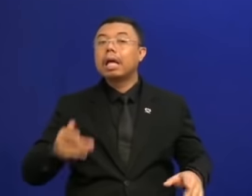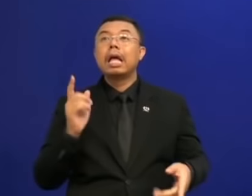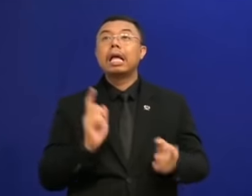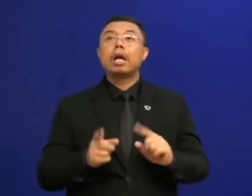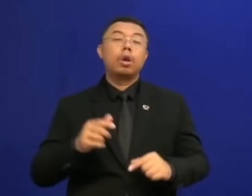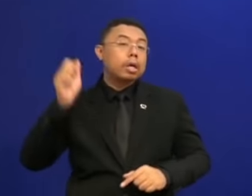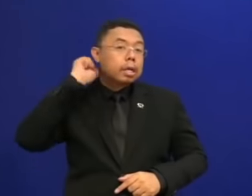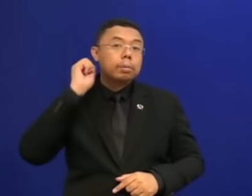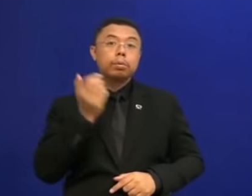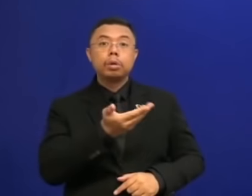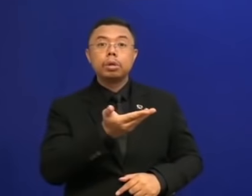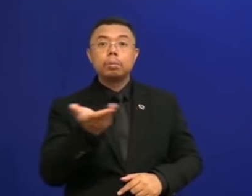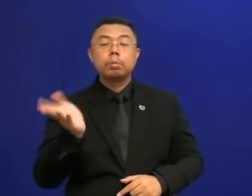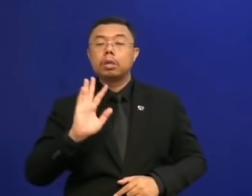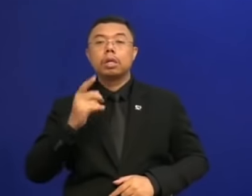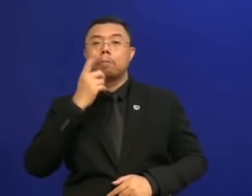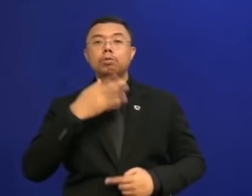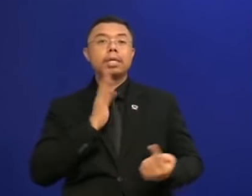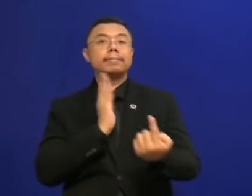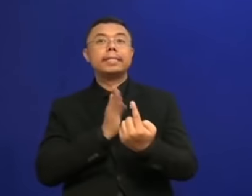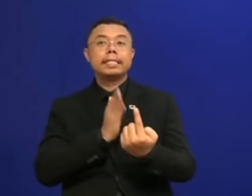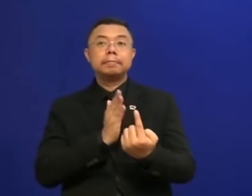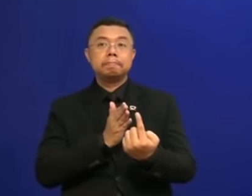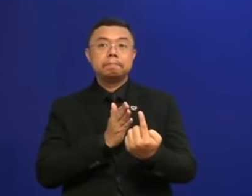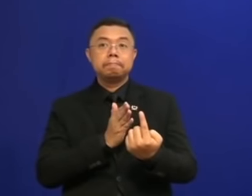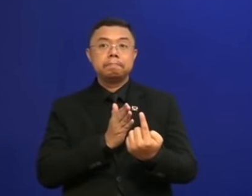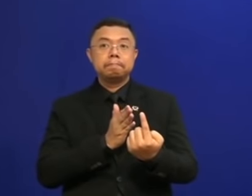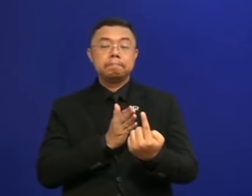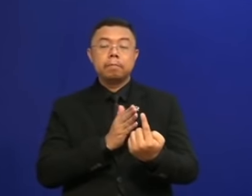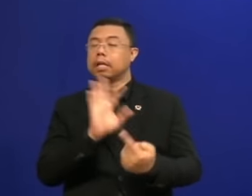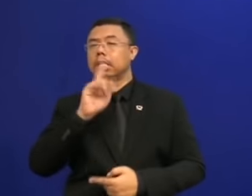Kalau ibu-ibu tidak berprinsip,